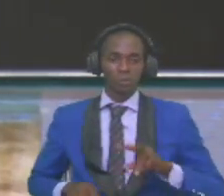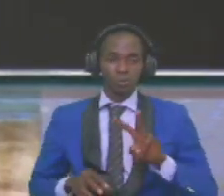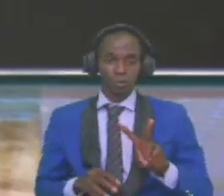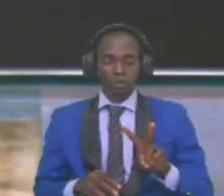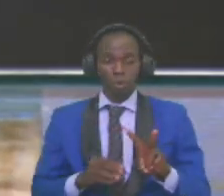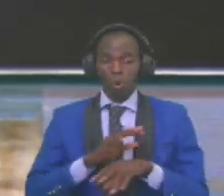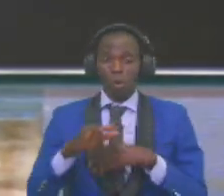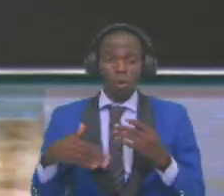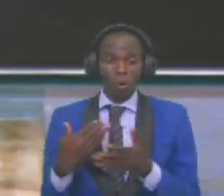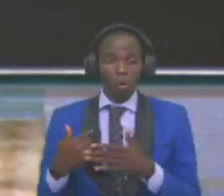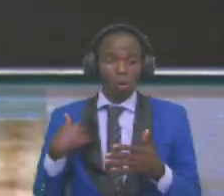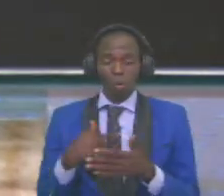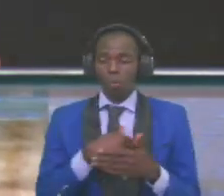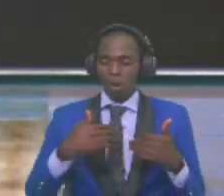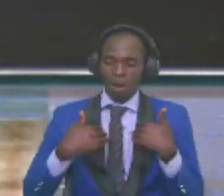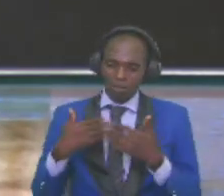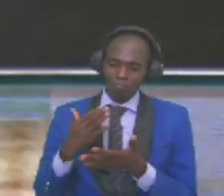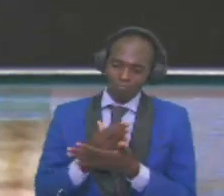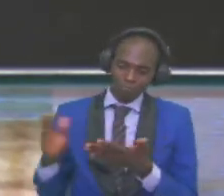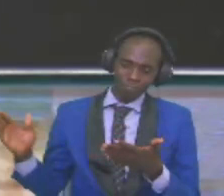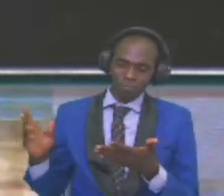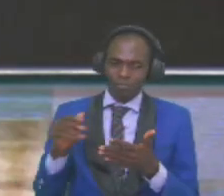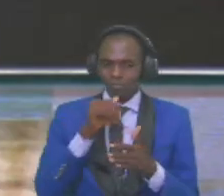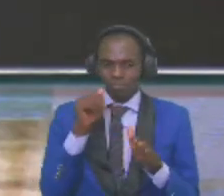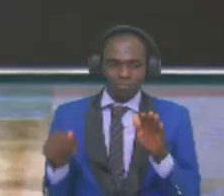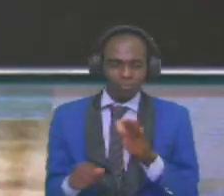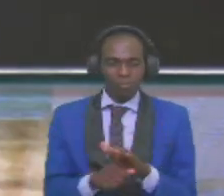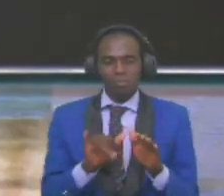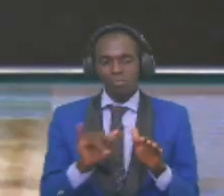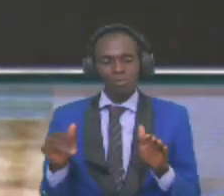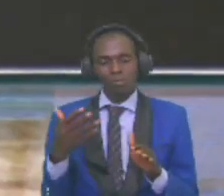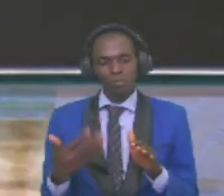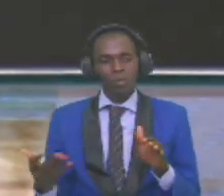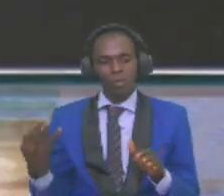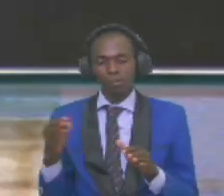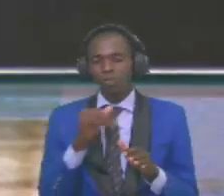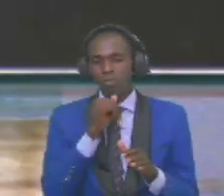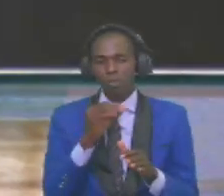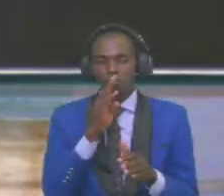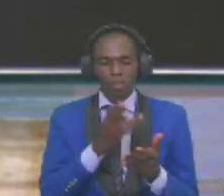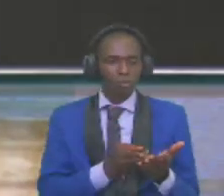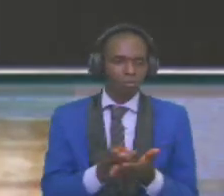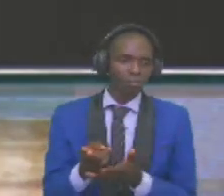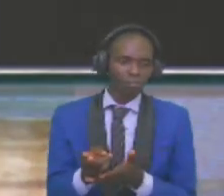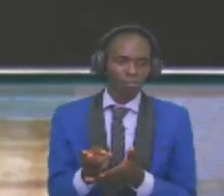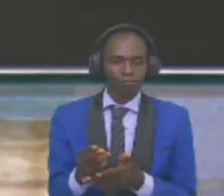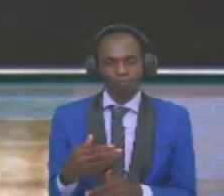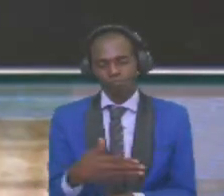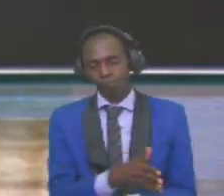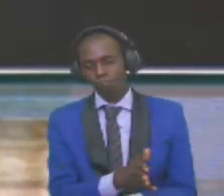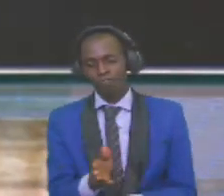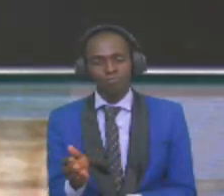nous rejetons les choses vont te deux qui se font à secret les